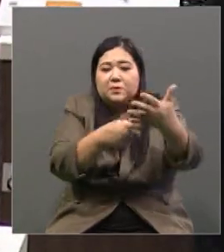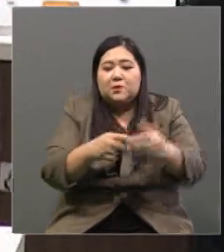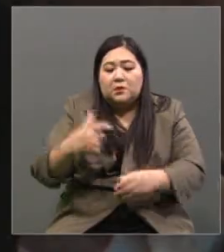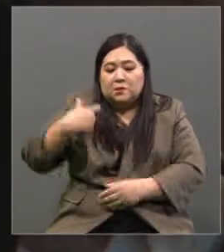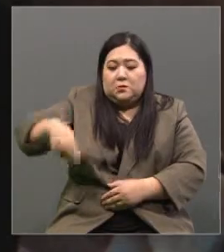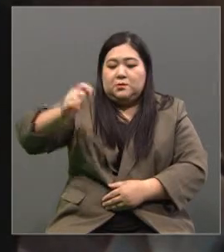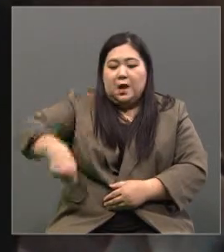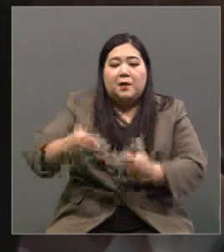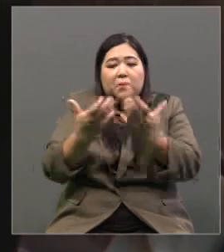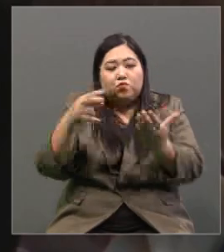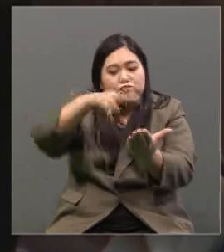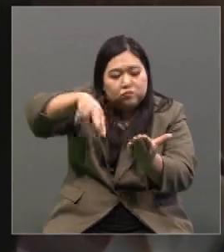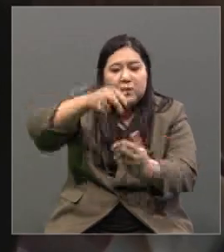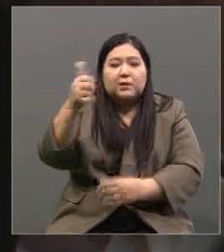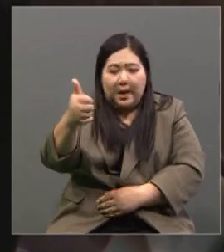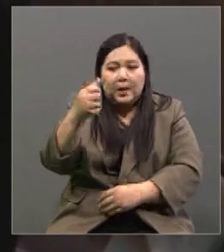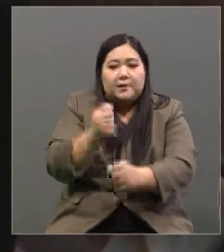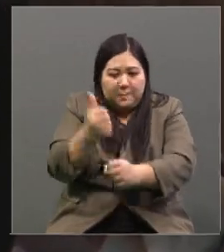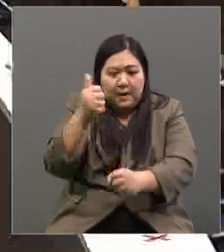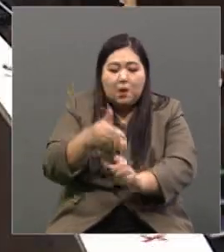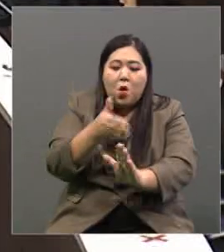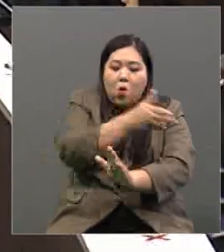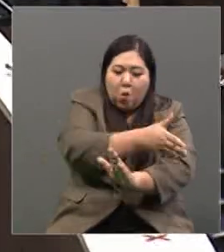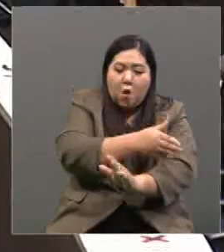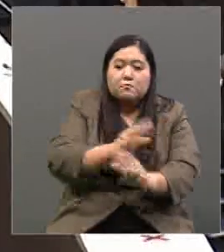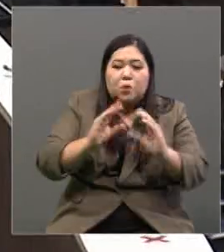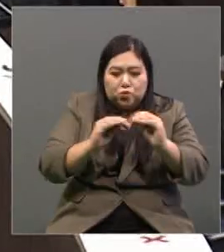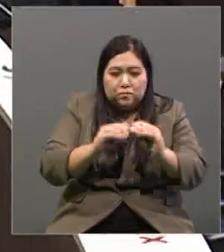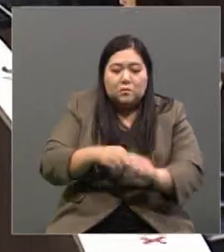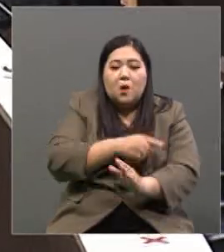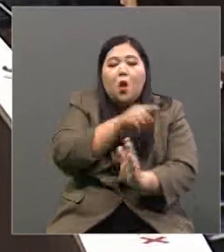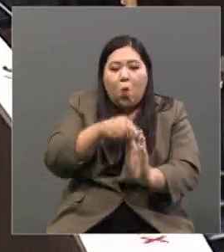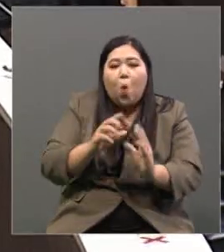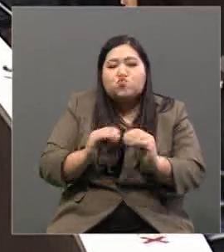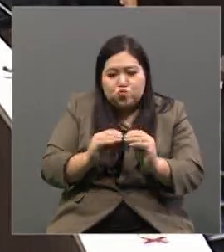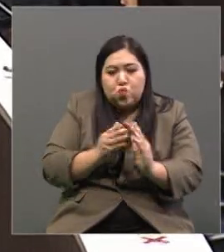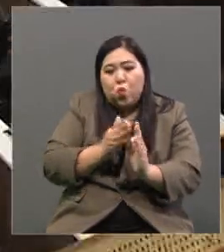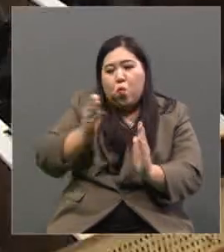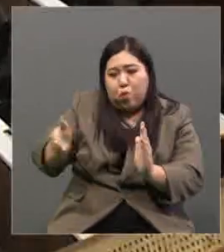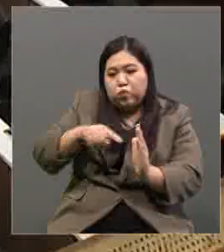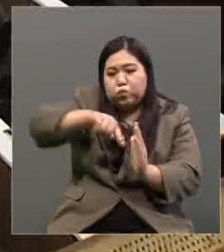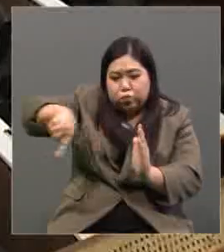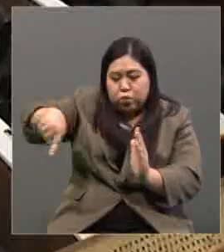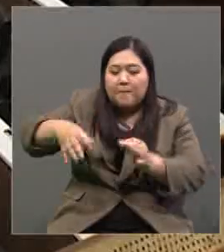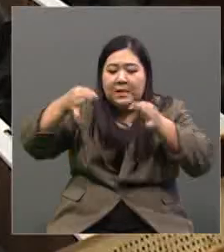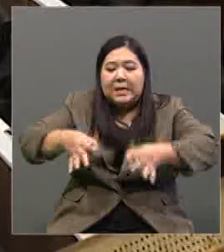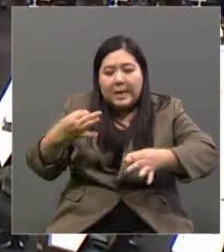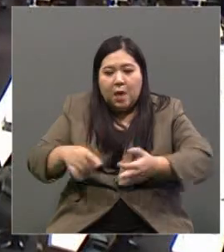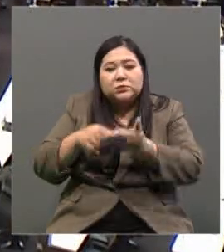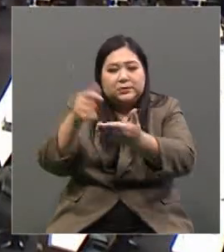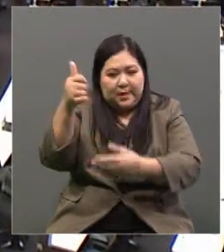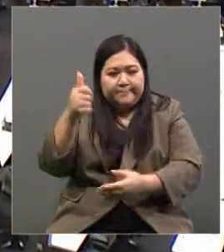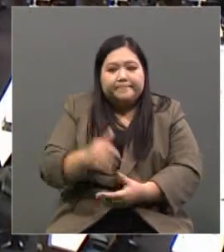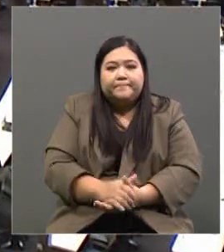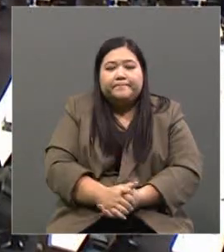รมนูญวินิจฉัยได้โดยสามารถทำได้ทั้งก่อนอภิปรายระหว่างการอภิปรายและหลังจากที่ลงมติไปแล้วครับ ค่ะ